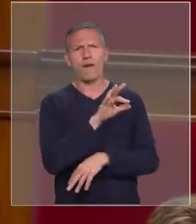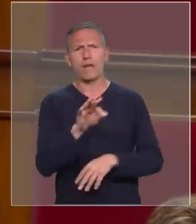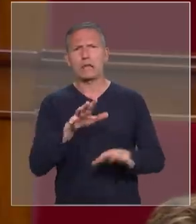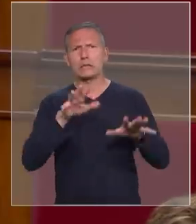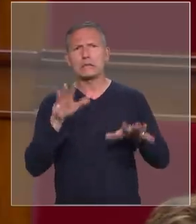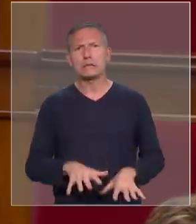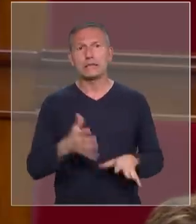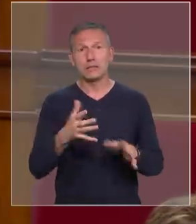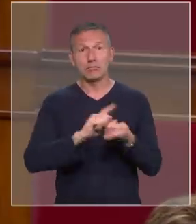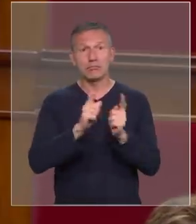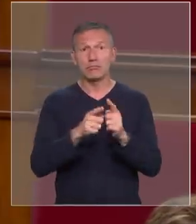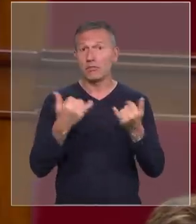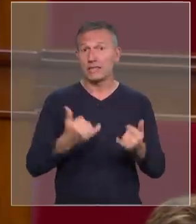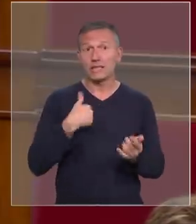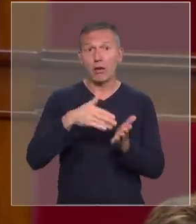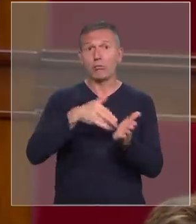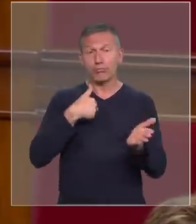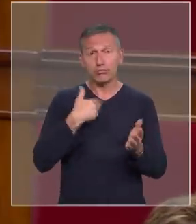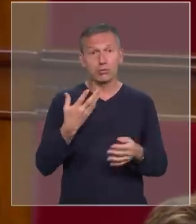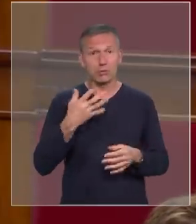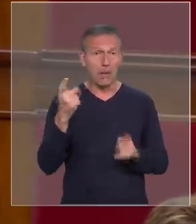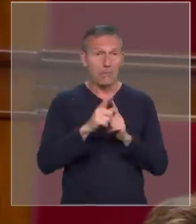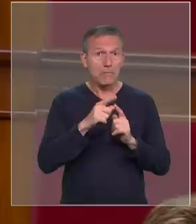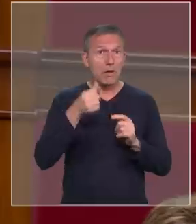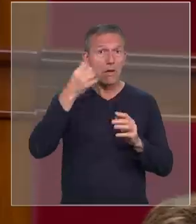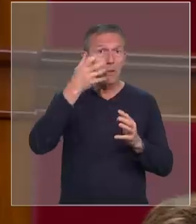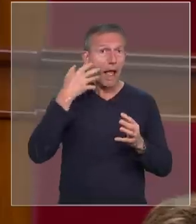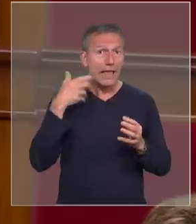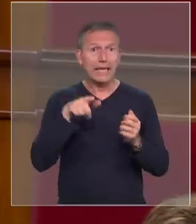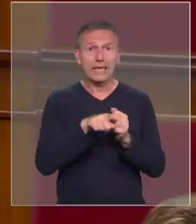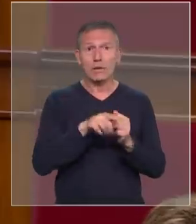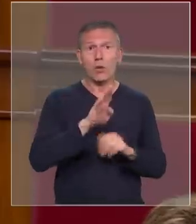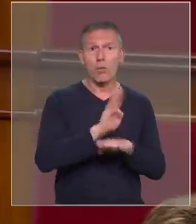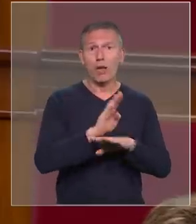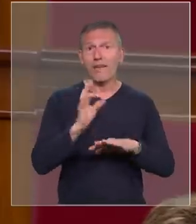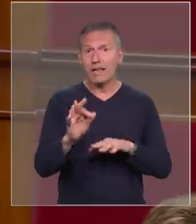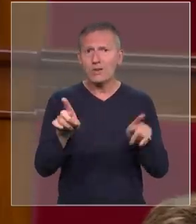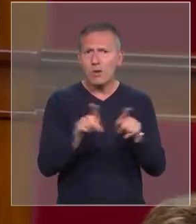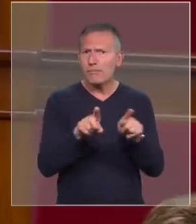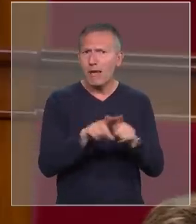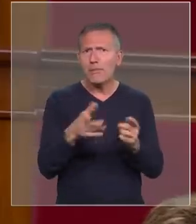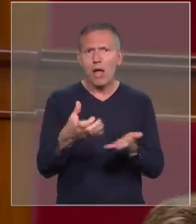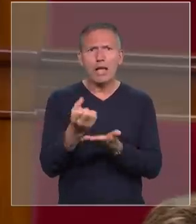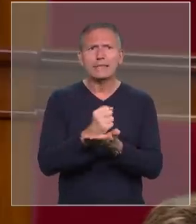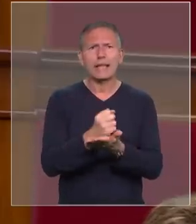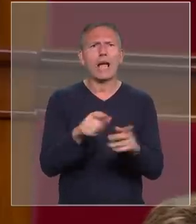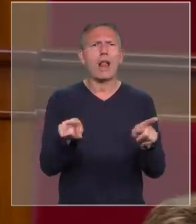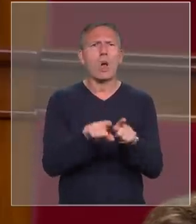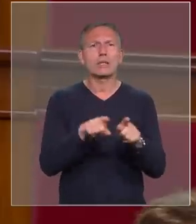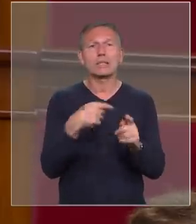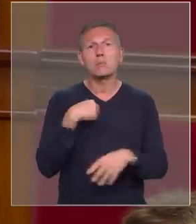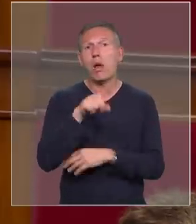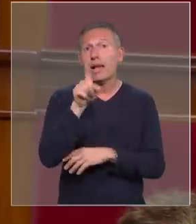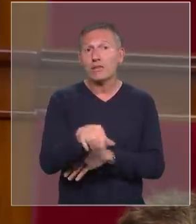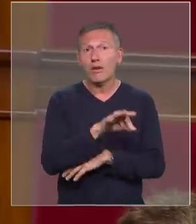ce pays, alors que nous avons déjà été chassés du Mali ou du Burkina Faso. Cette parole, Madame la Ministre, est pourtant très attendue des Sénégalais. Alors ma question est simple. La France